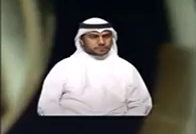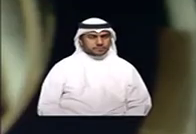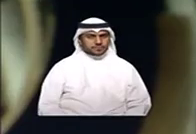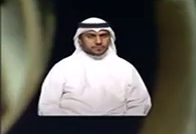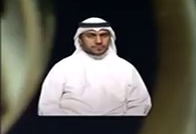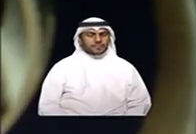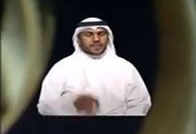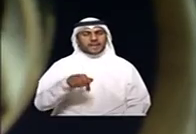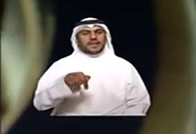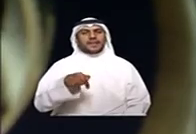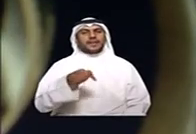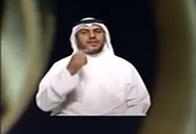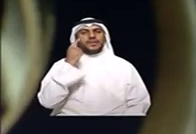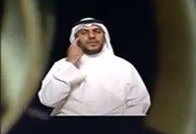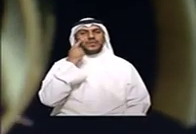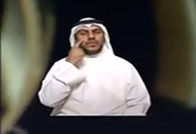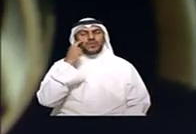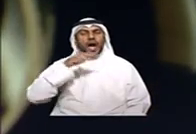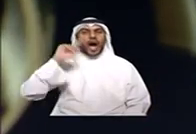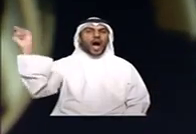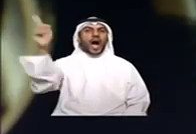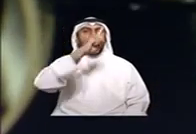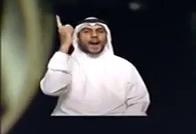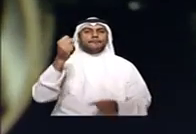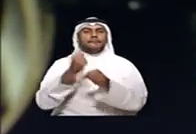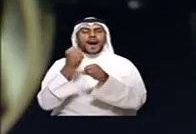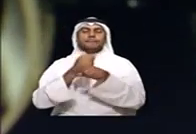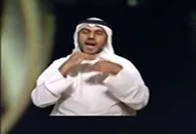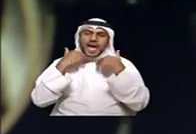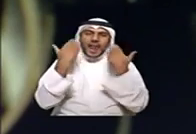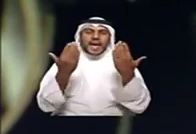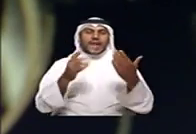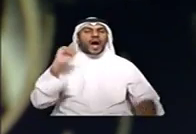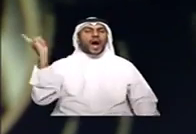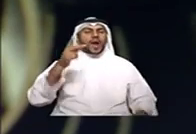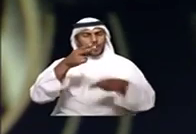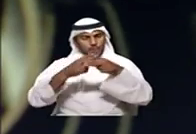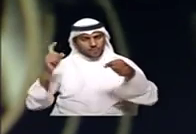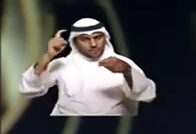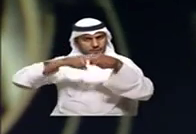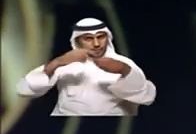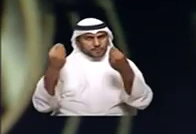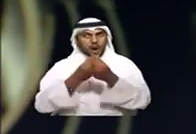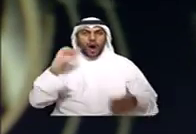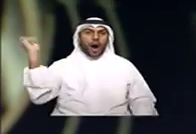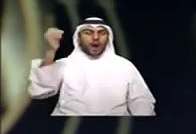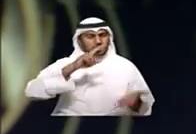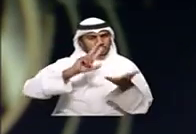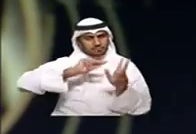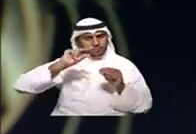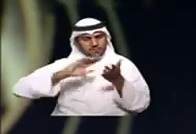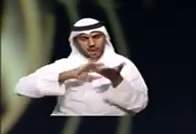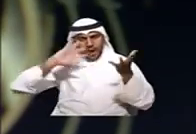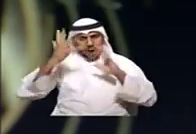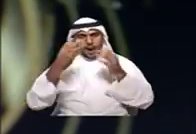مشاهدينا الكرام، وفي اليوم العالمي للعمل الخيري والذي تشارك فيه دولة الكويت دول العالم بمساعدة